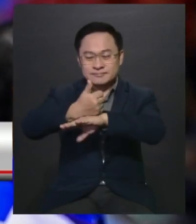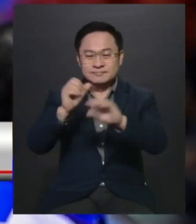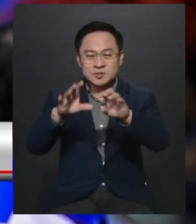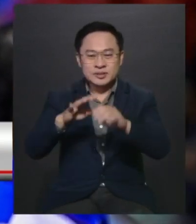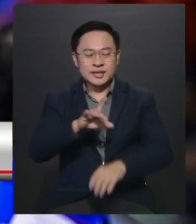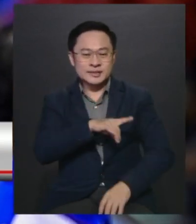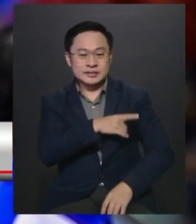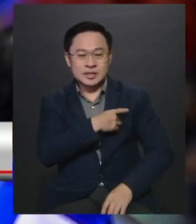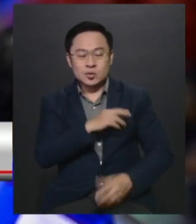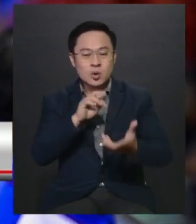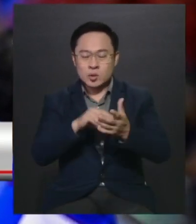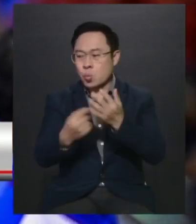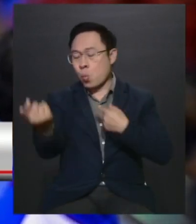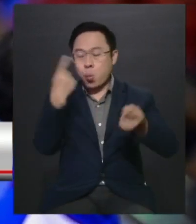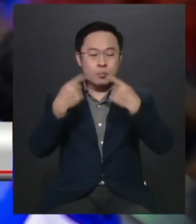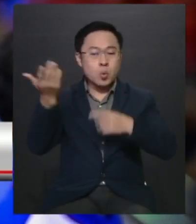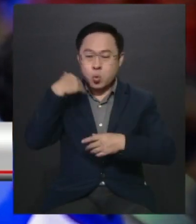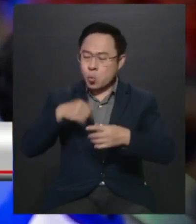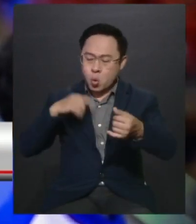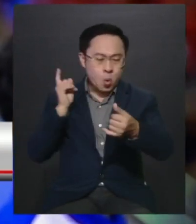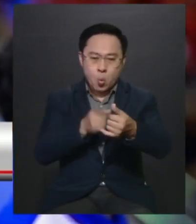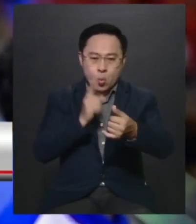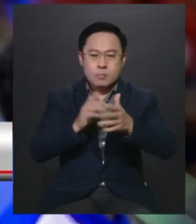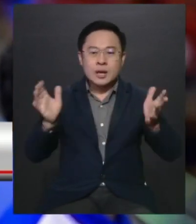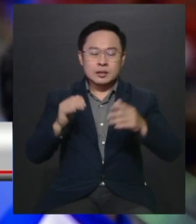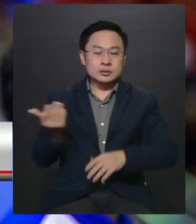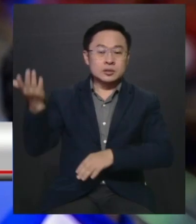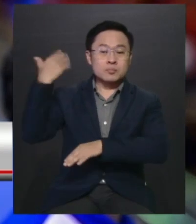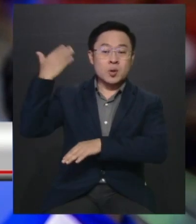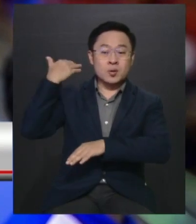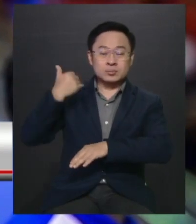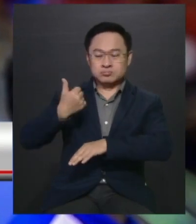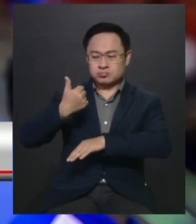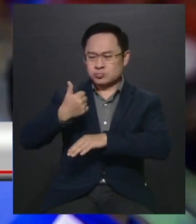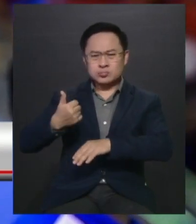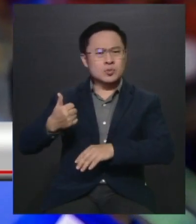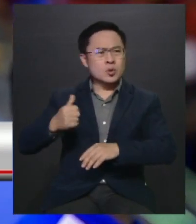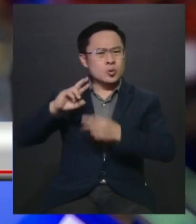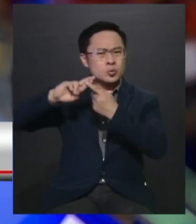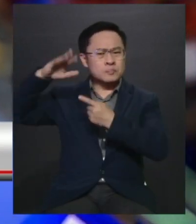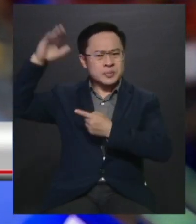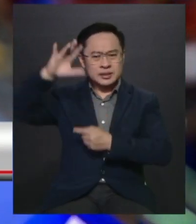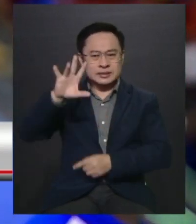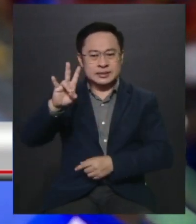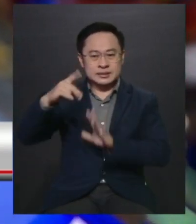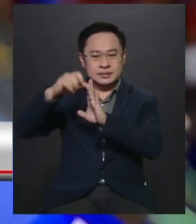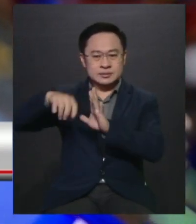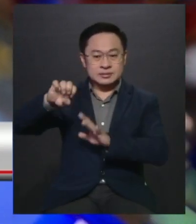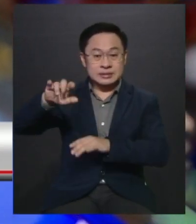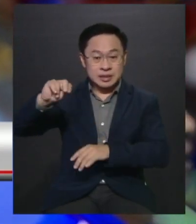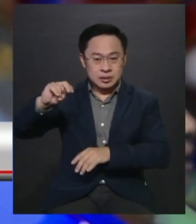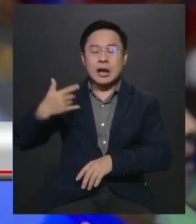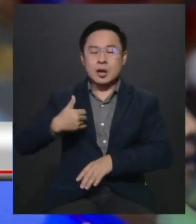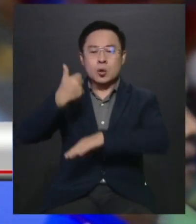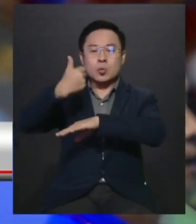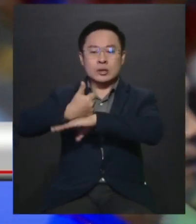วลูกทีมมาก ปลดล็อกทุกอย่างครับนักกีฬาก็ปลดล็อกเพราะว่าอยู่ใต้ร่มเงาพี่ๆเจ็ดเซียนโค้ดด่วนก็ปลดล็อกเพราะว่าอยู่ใต้ร่มเงาโค้ดออสมาตลอด ค